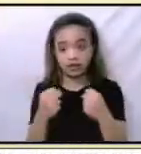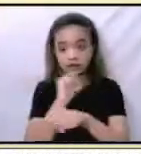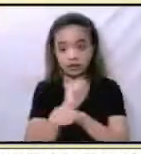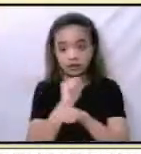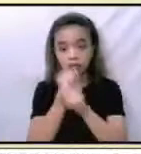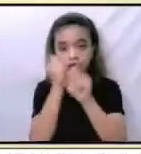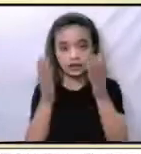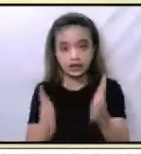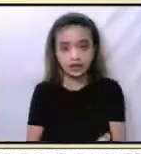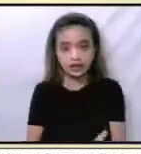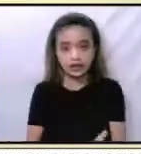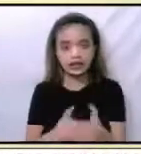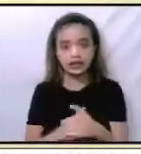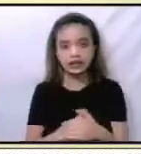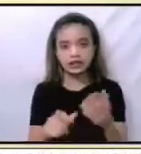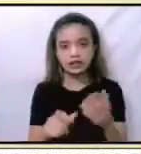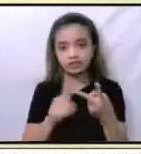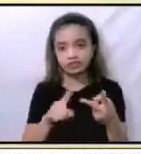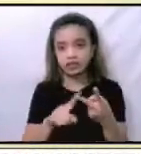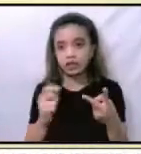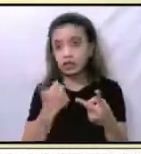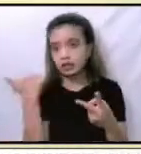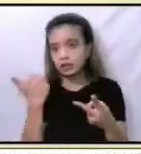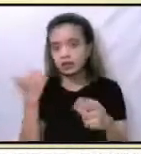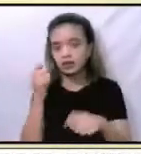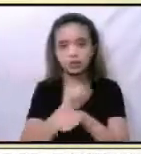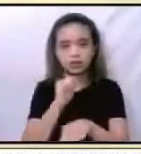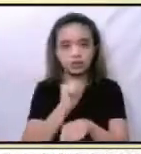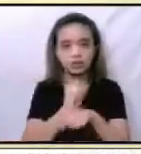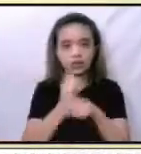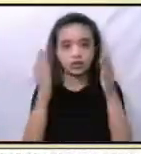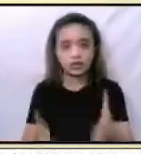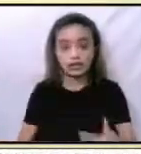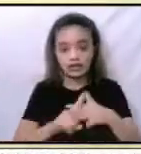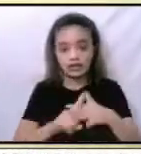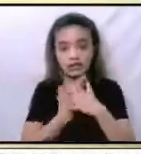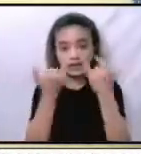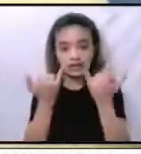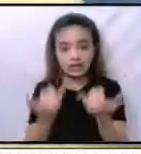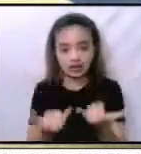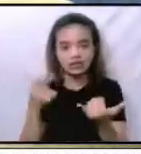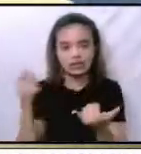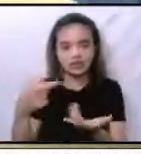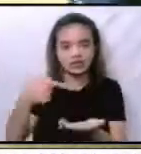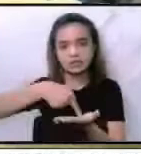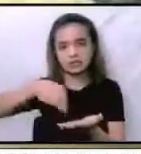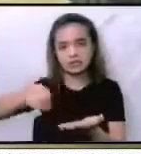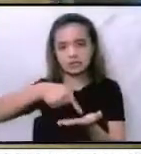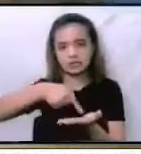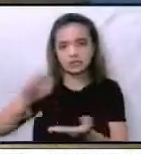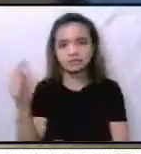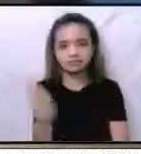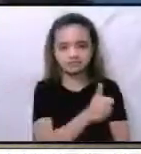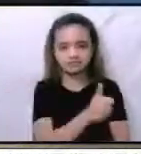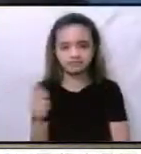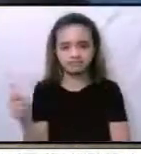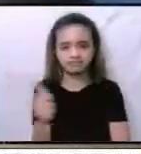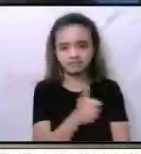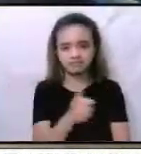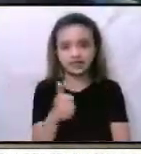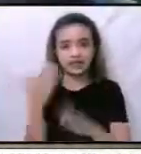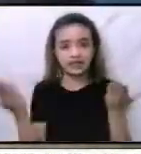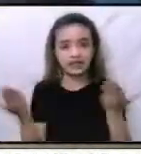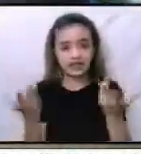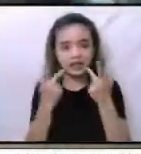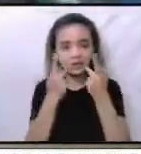of residences ay simula ngayong araw po ay may gubayad po sila ng kanilang pasahe sa mga pampublikong